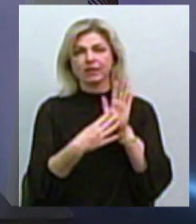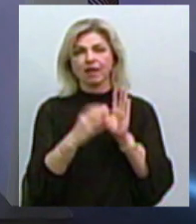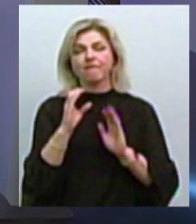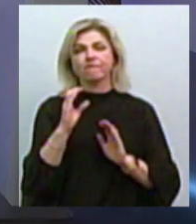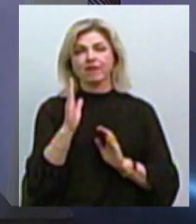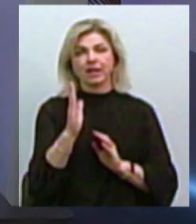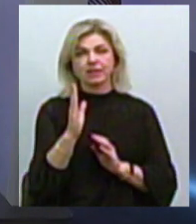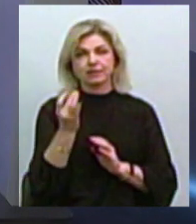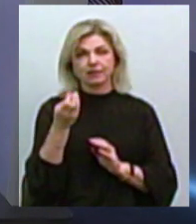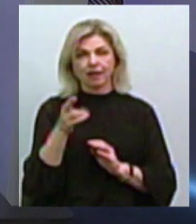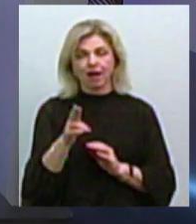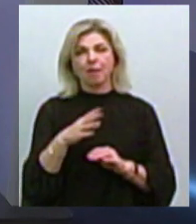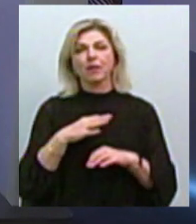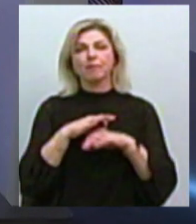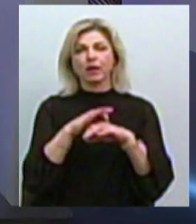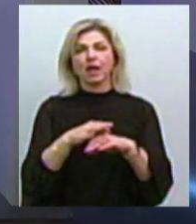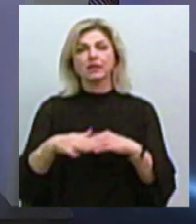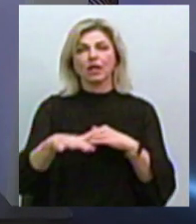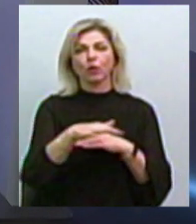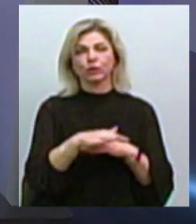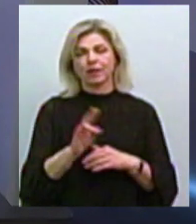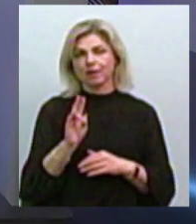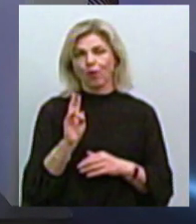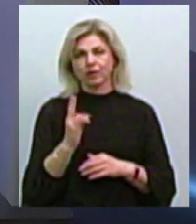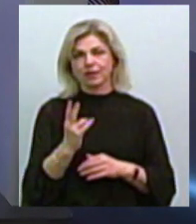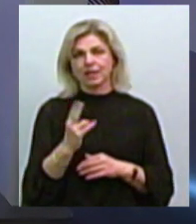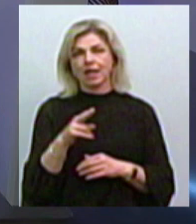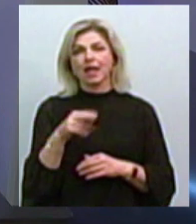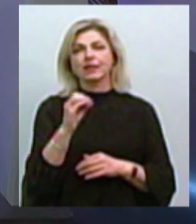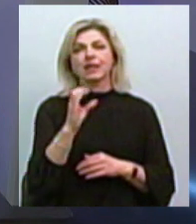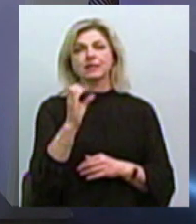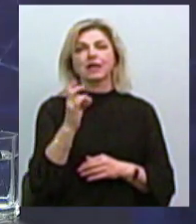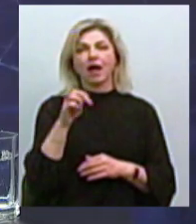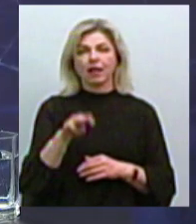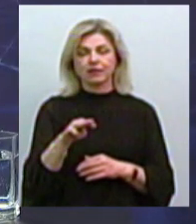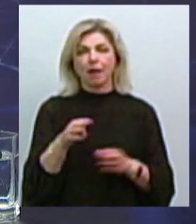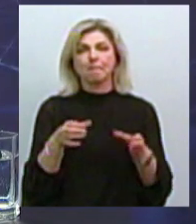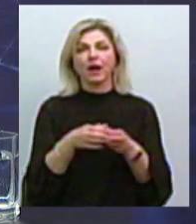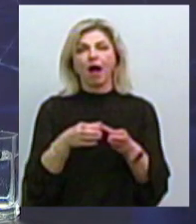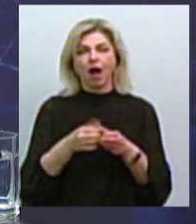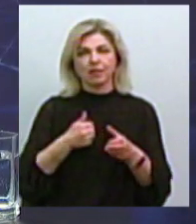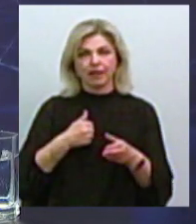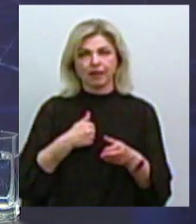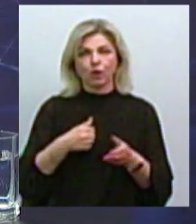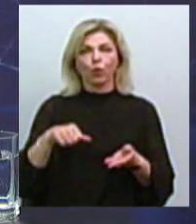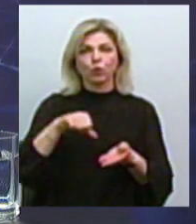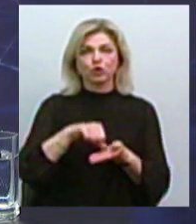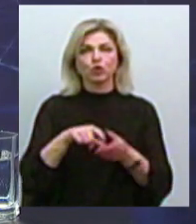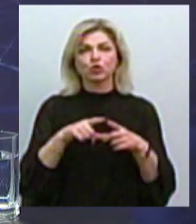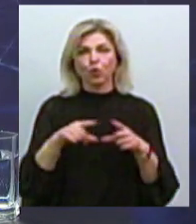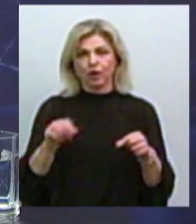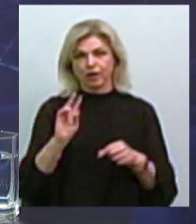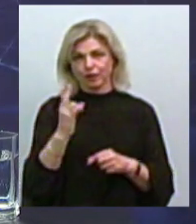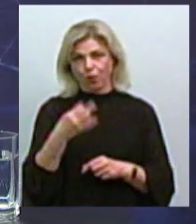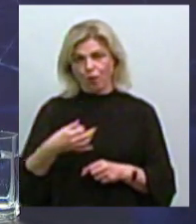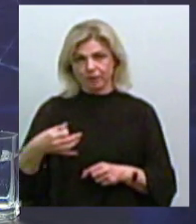вересня. Захід проходив на території Миколаївської десантно-штурмової бригади за участю шкіл